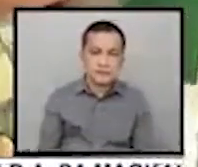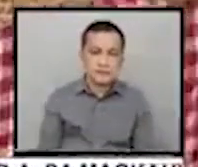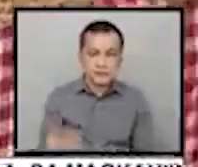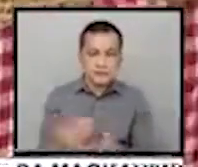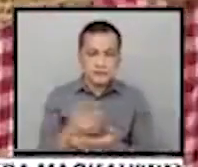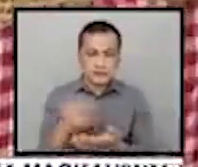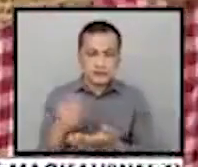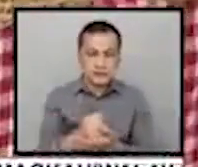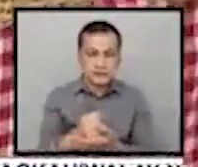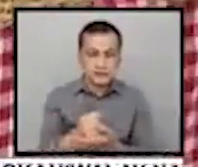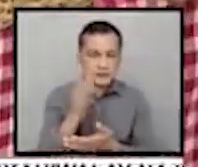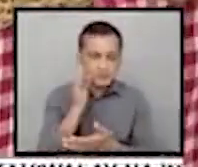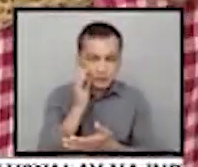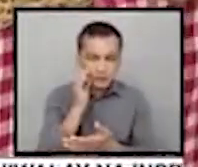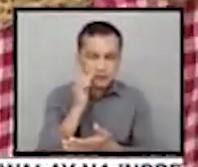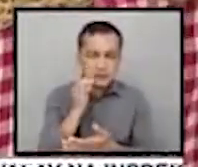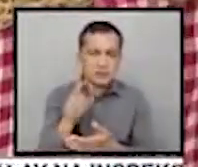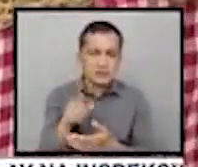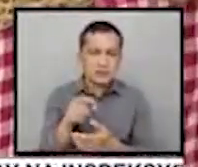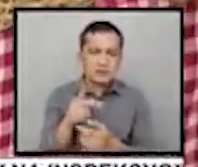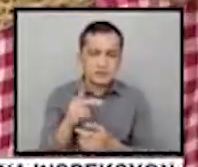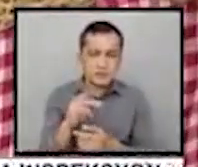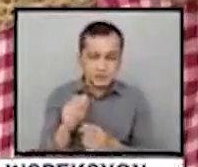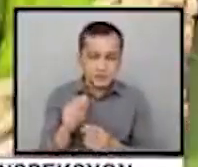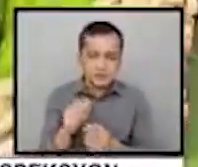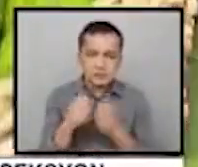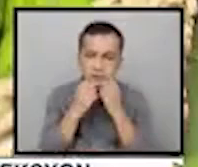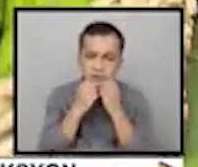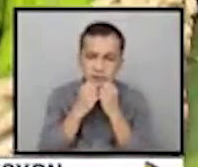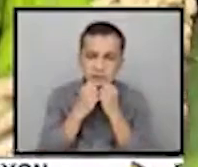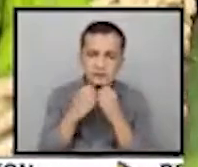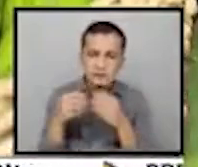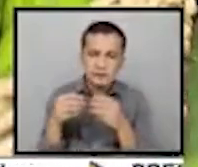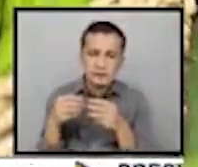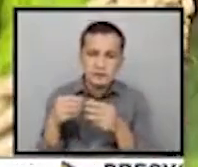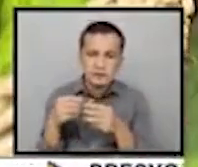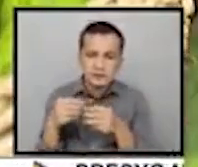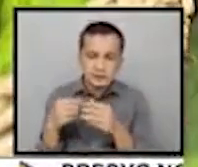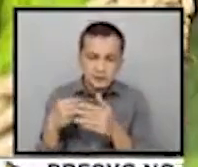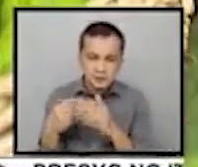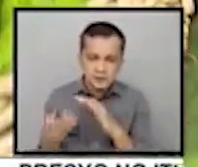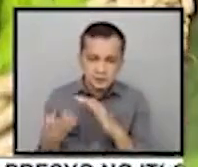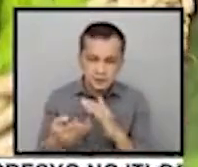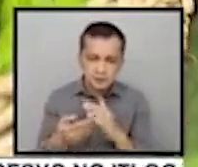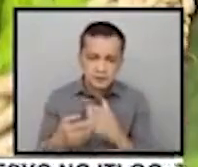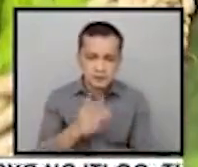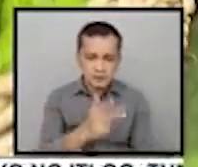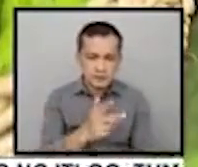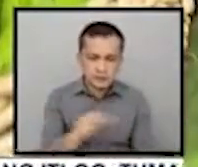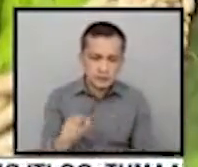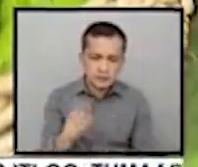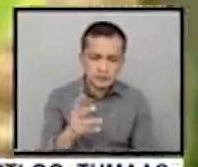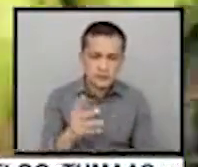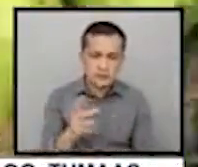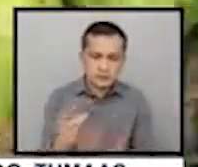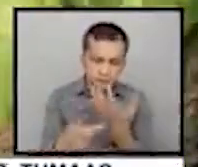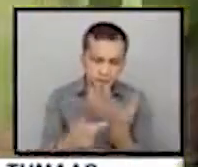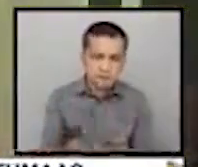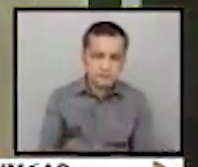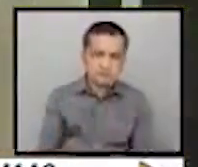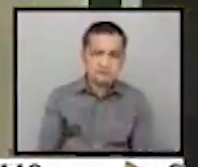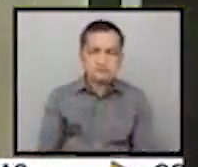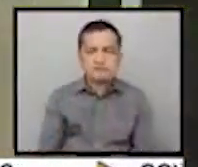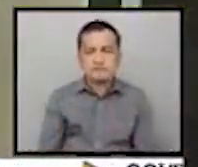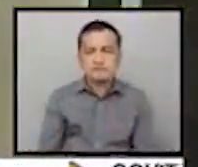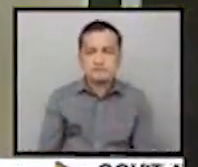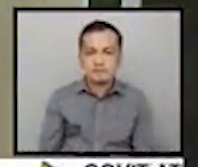dito sa Kadiwa na makakatipid ang ating mga mamimili ng nasa 30 to 50 pesos per kilo. Samantala hindi lang sa mga